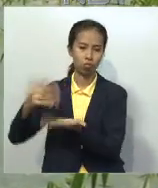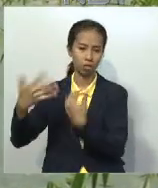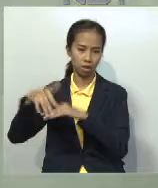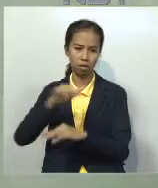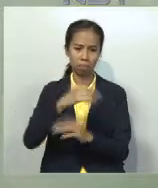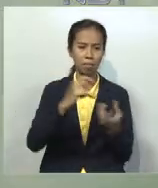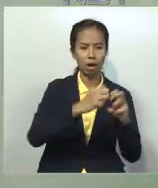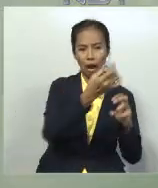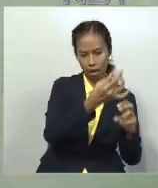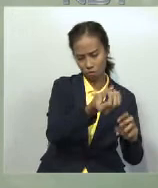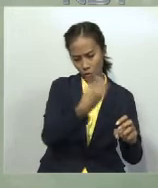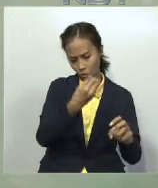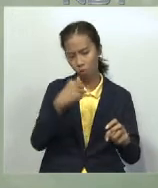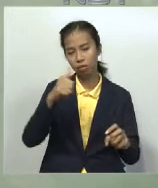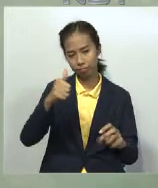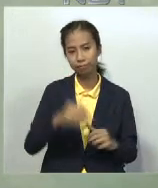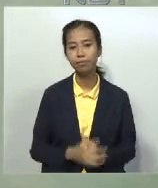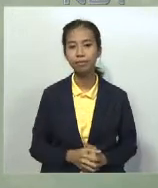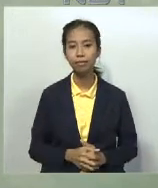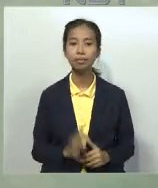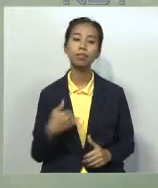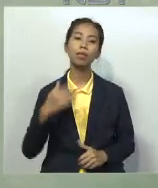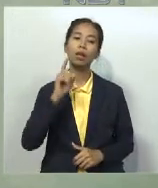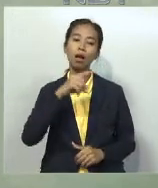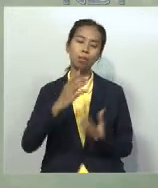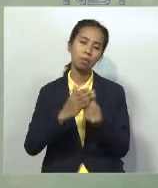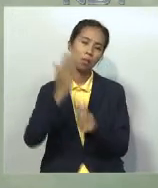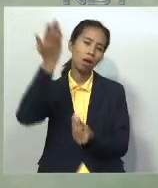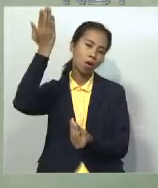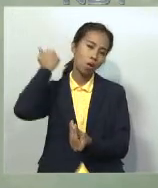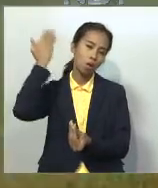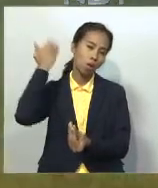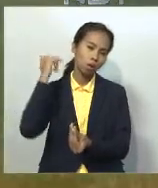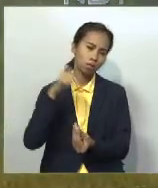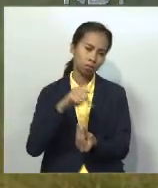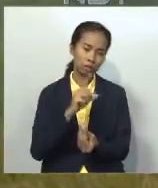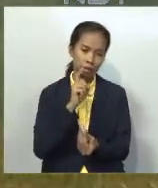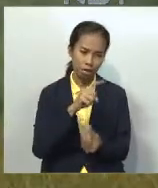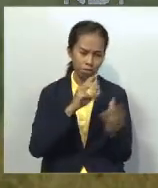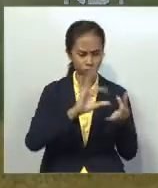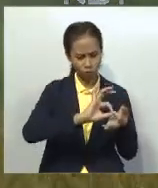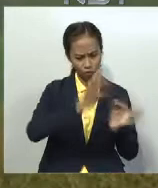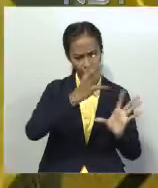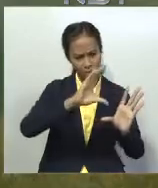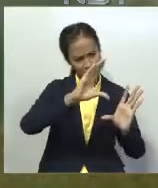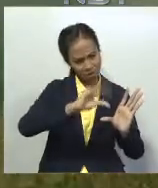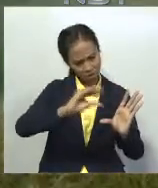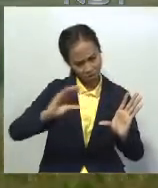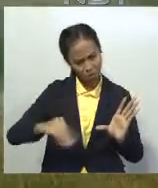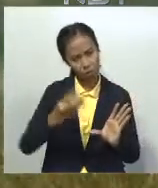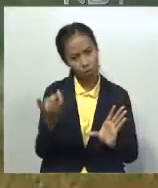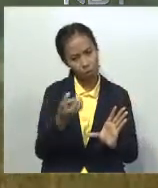ผ่านมาในช่วงหลายๆวันค่ะอย่างวันนี้เมื่อเทียบกับหลายๆวันหลายๆวันที่ผ่านมาเนี่ยจุดความร้อนมันลดลงเยอะไหมเยอะน้อยแค่